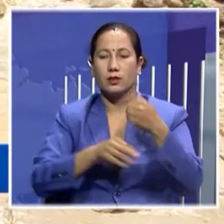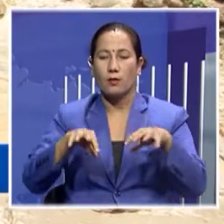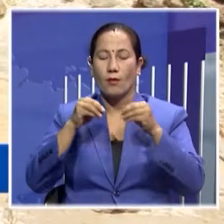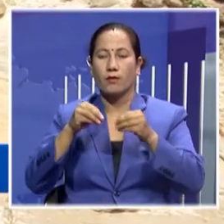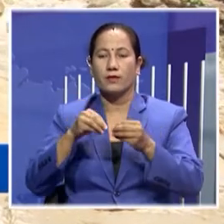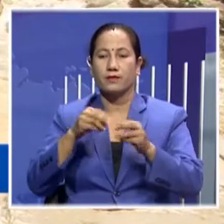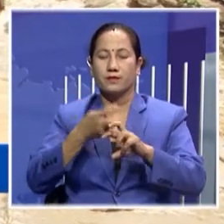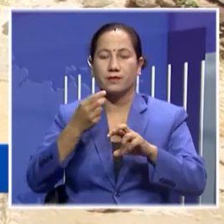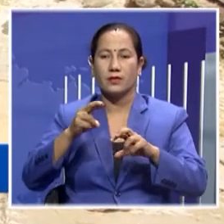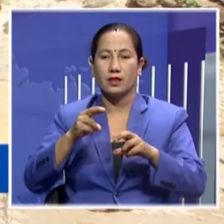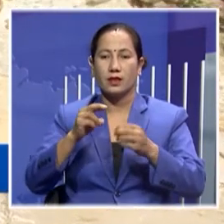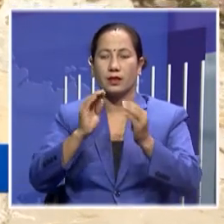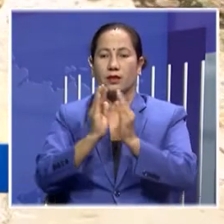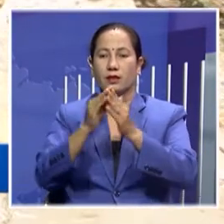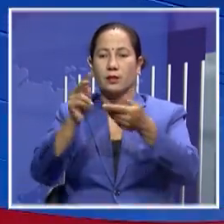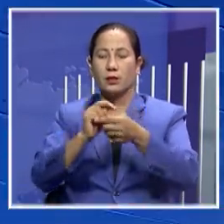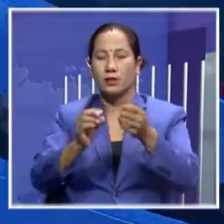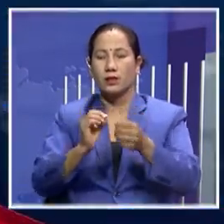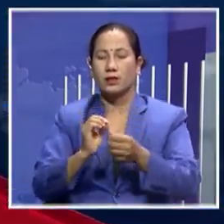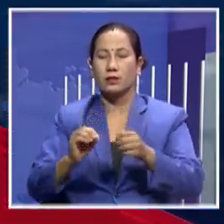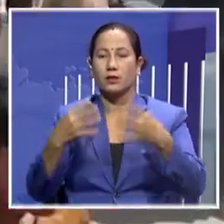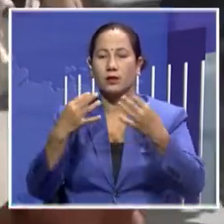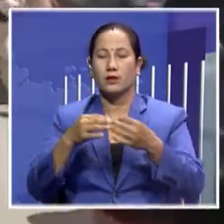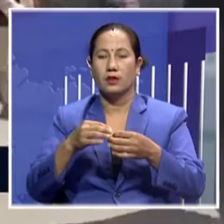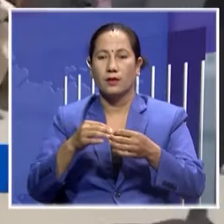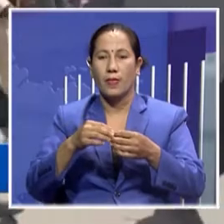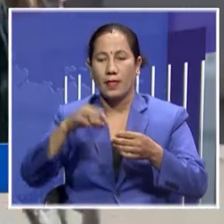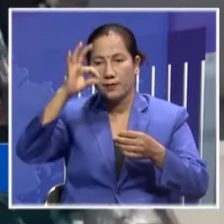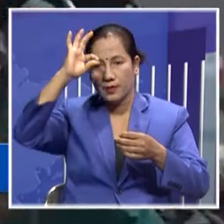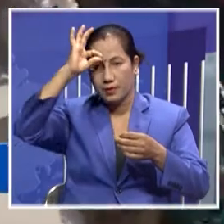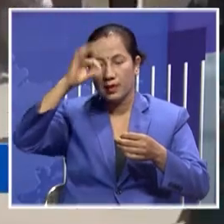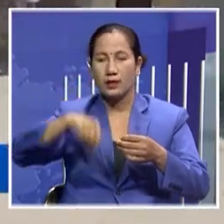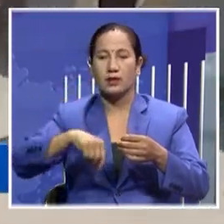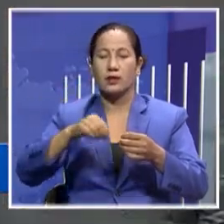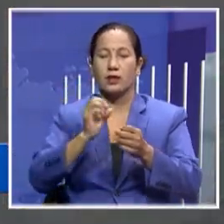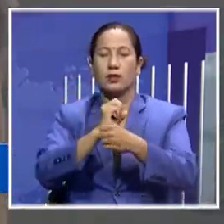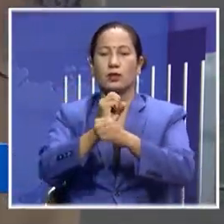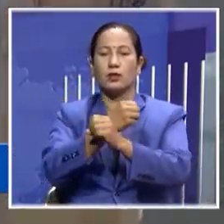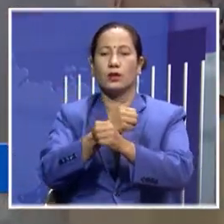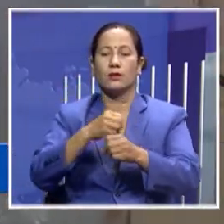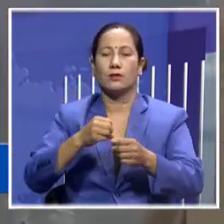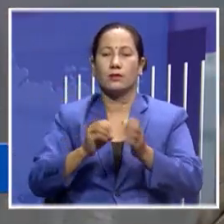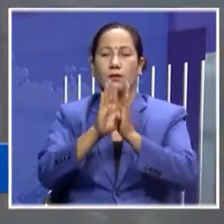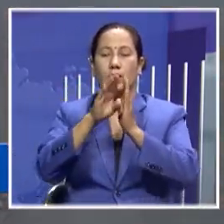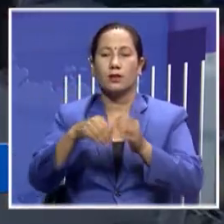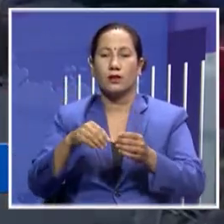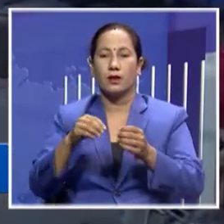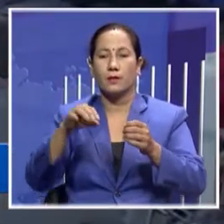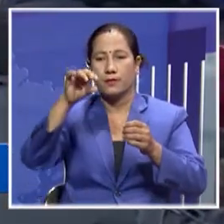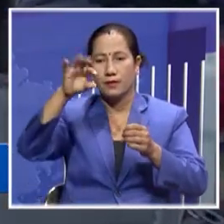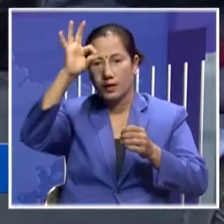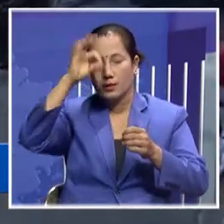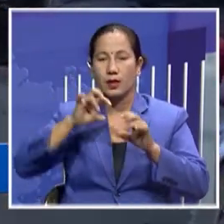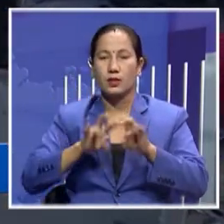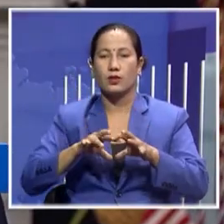मुक्त हलिया र विपन्न परिवार बढी प्रभावित। अफगानमा इस्लामिक स्टेटको जोखिम बढेको अनुमान, अफगान छोड्न चाहनेको